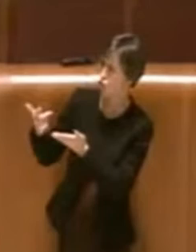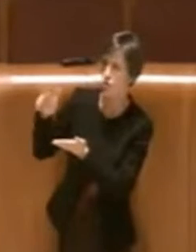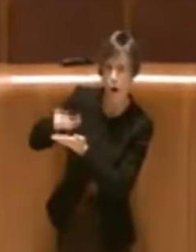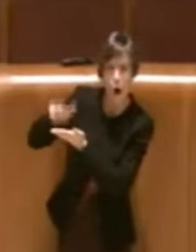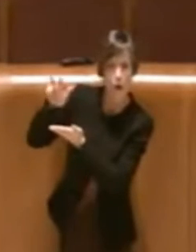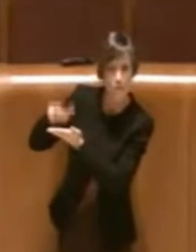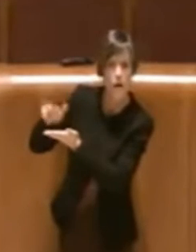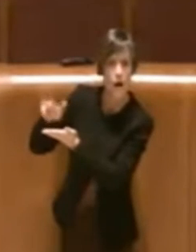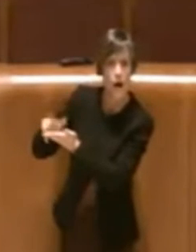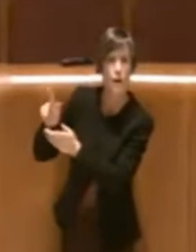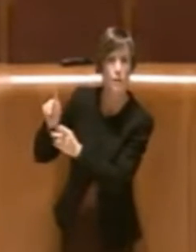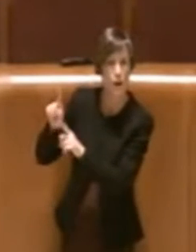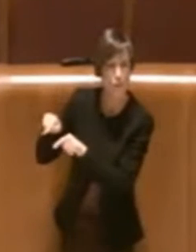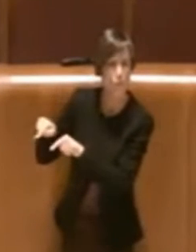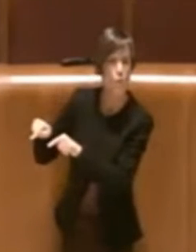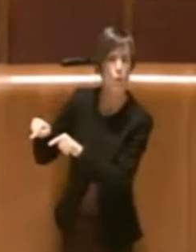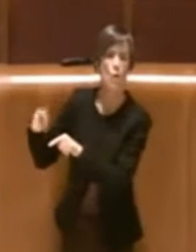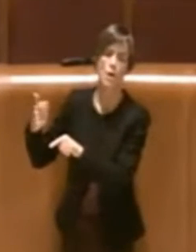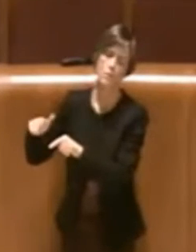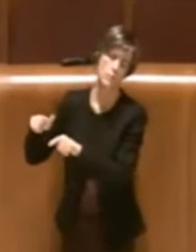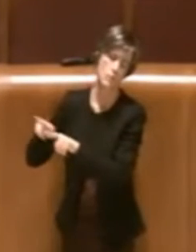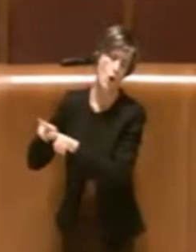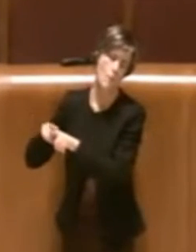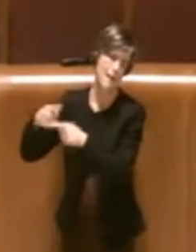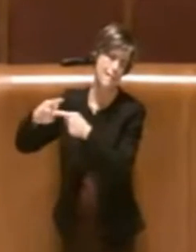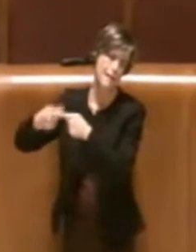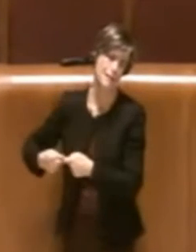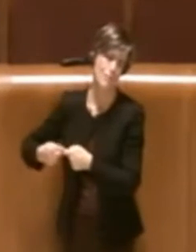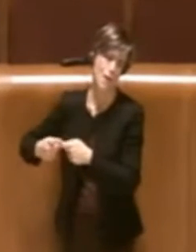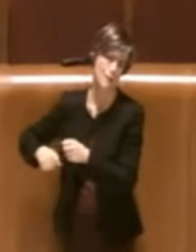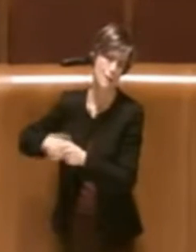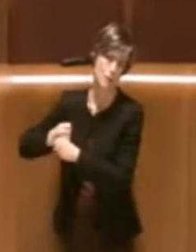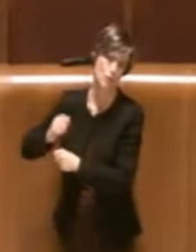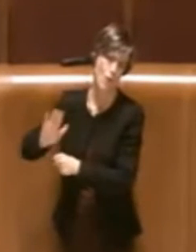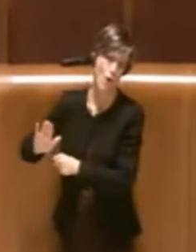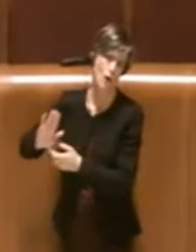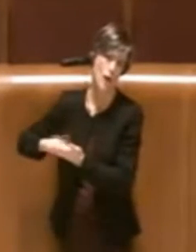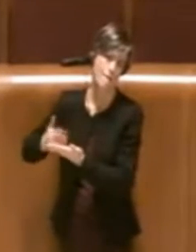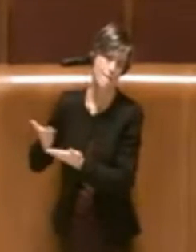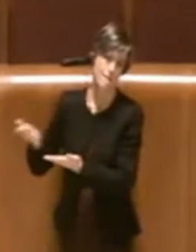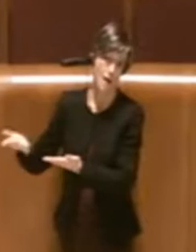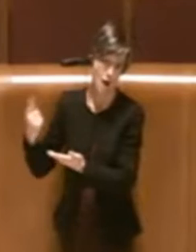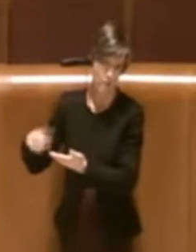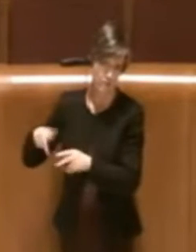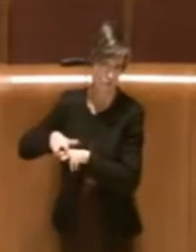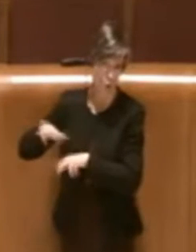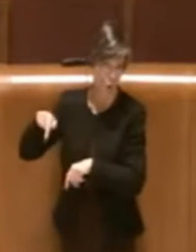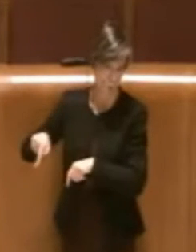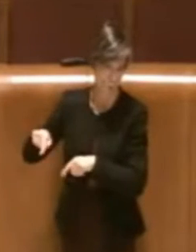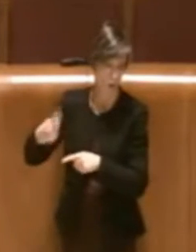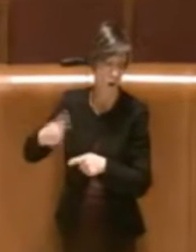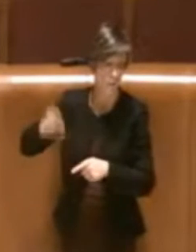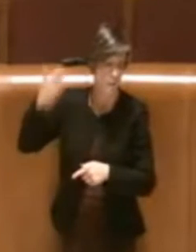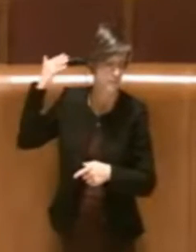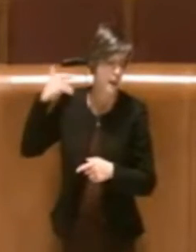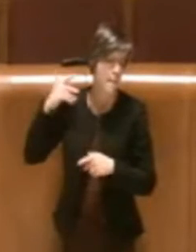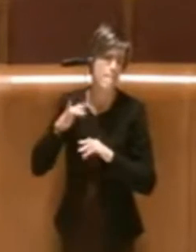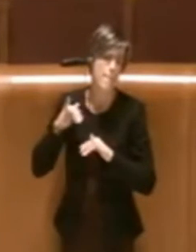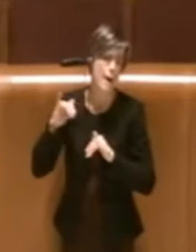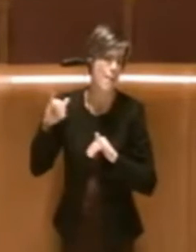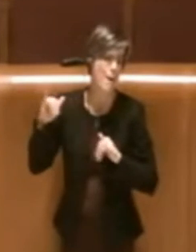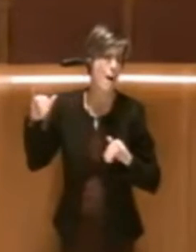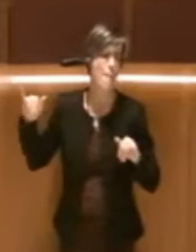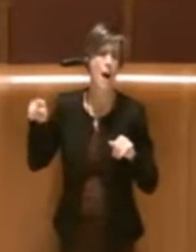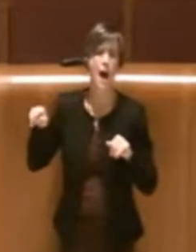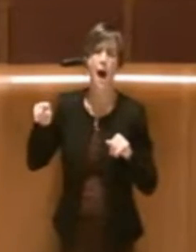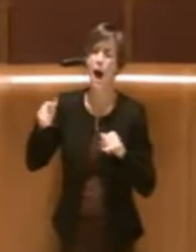la testimonianza storica di questo comune, era stato portato in aula un piano di valorizzazione degli immobili